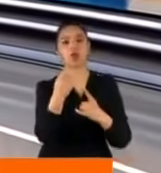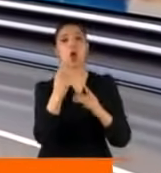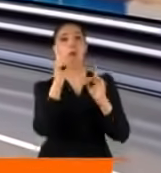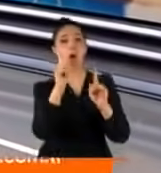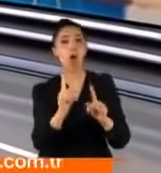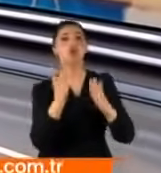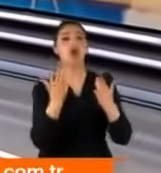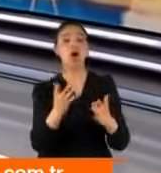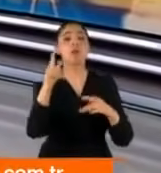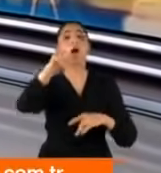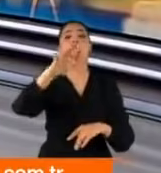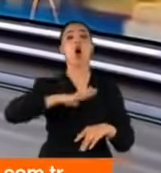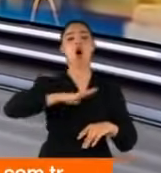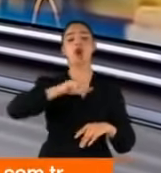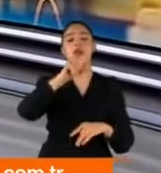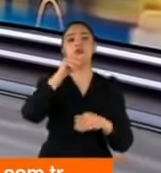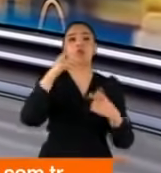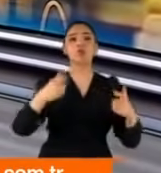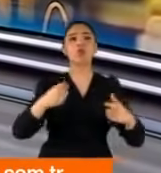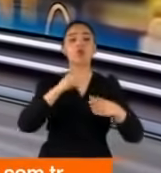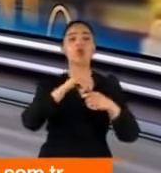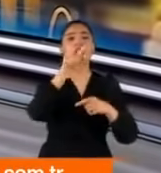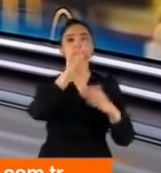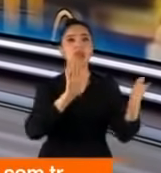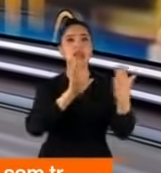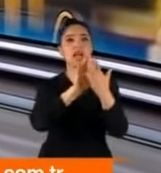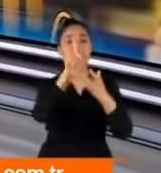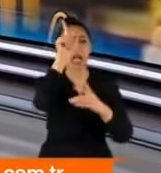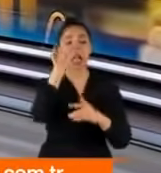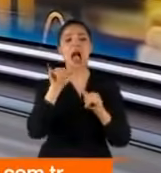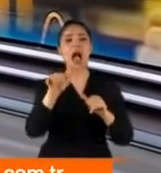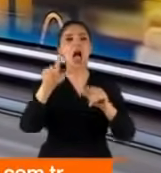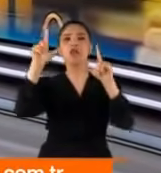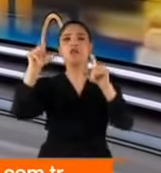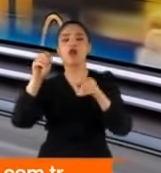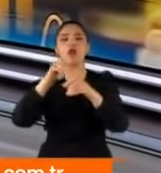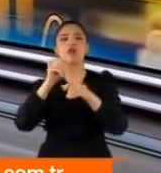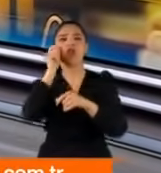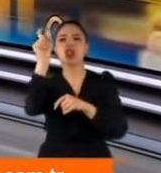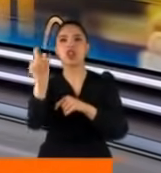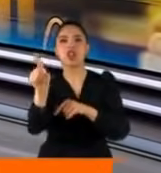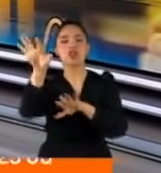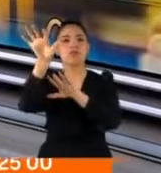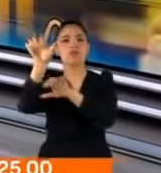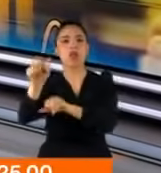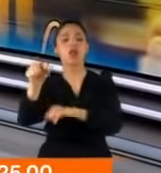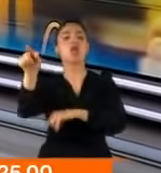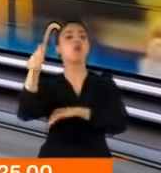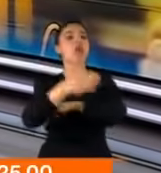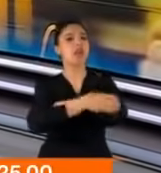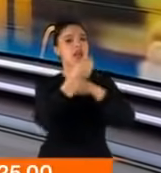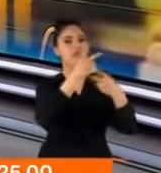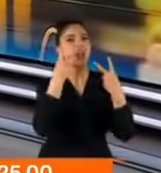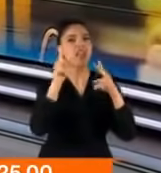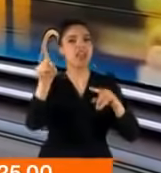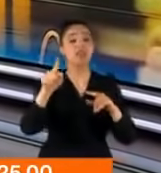Ama onu Arnavutluk'ta karşılayan ve Özer'le aynı karede görüntülenen kişi yakalandı. Özer'e yardım ettiğini de itiraf etti. Ama